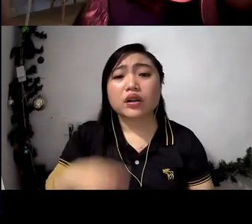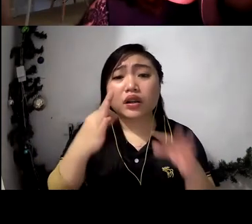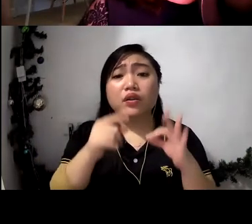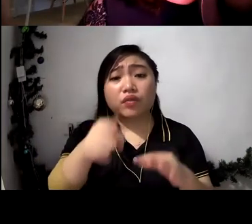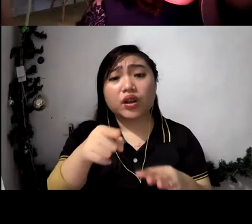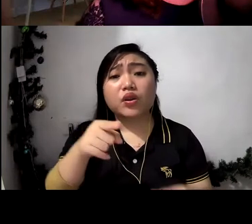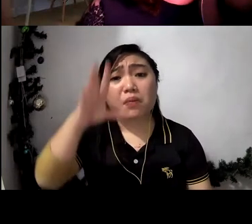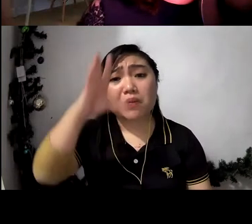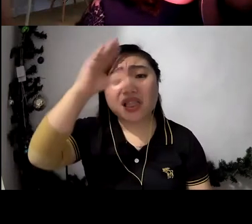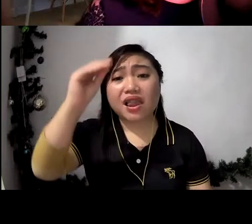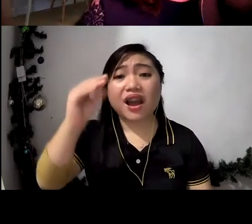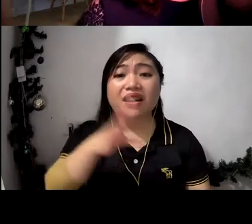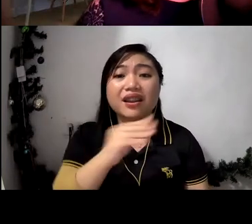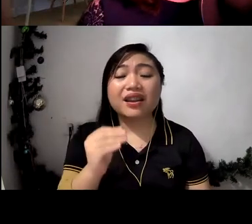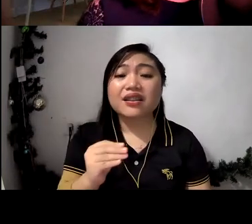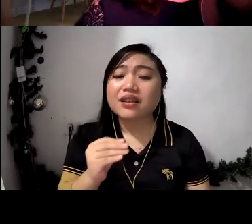lalaki, no, at marami kang